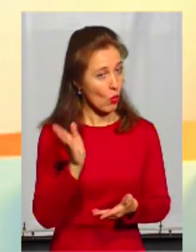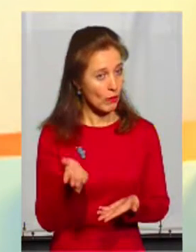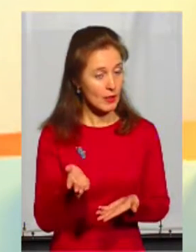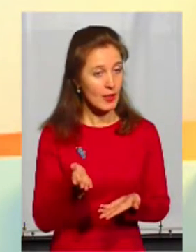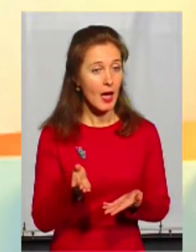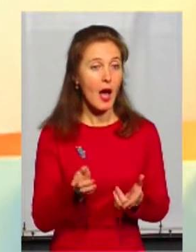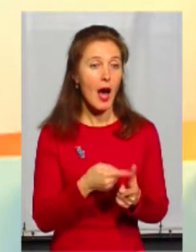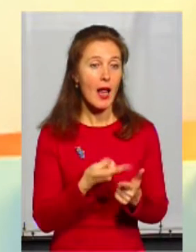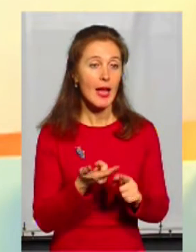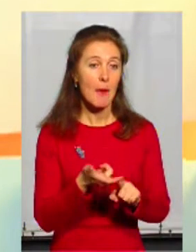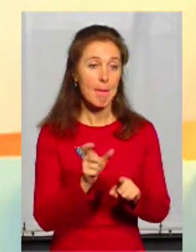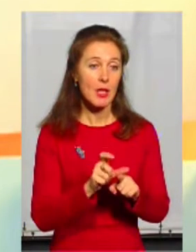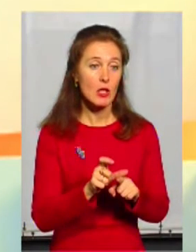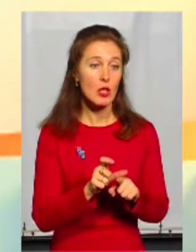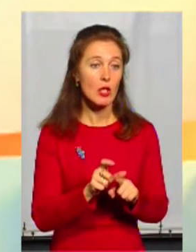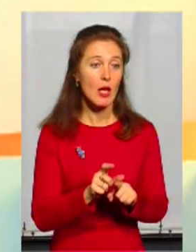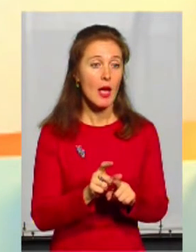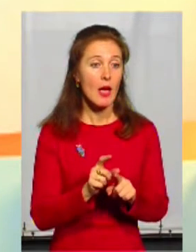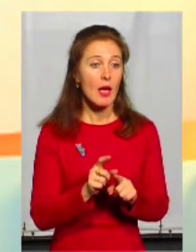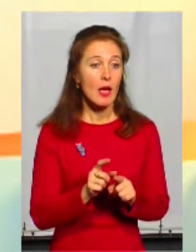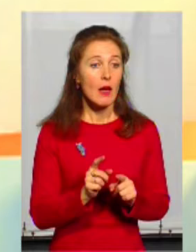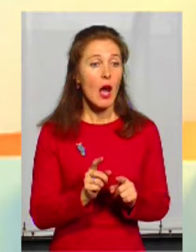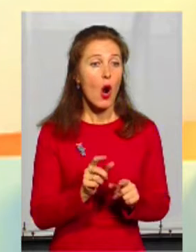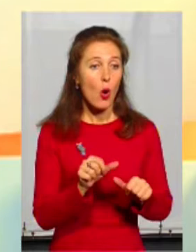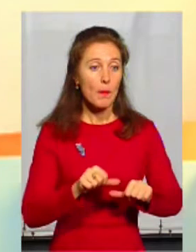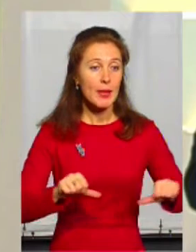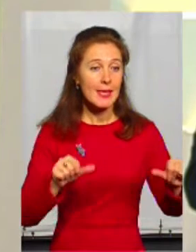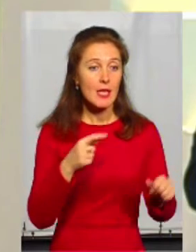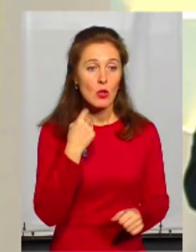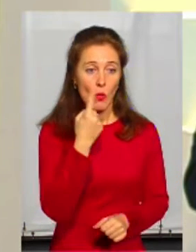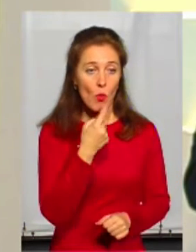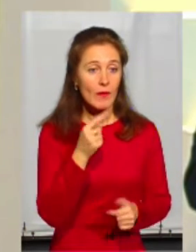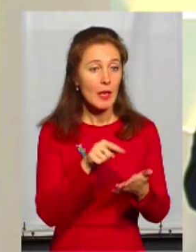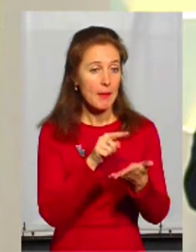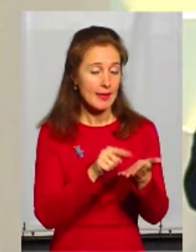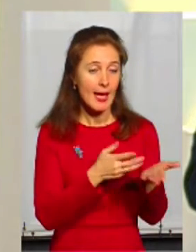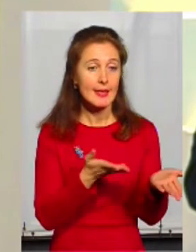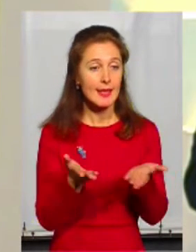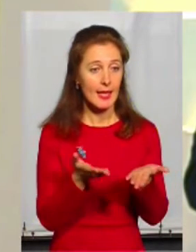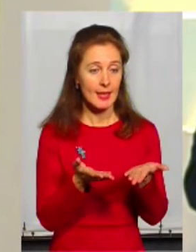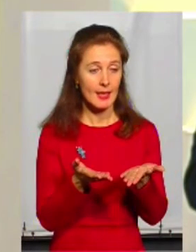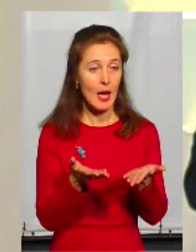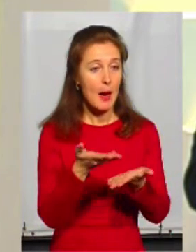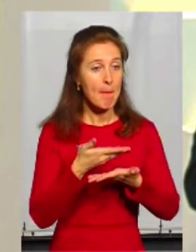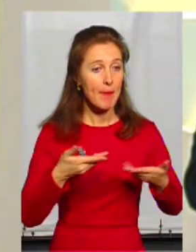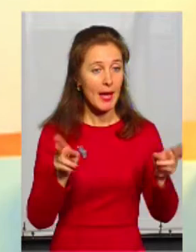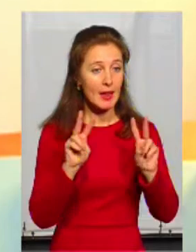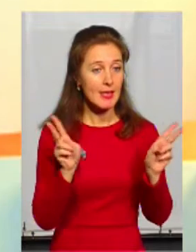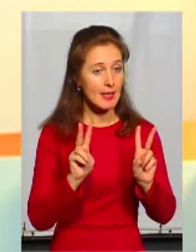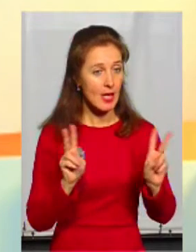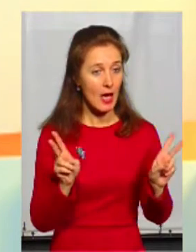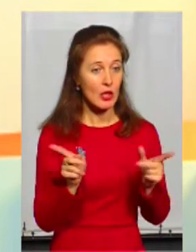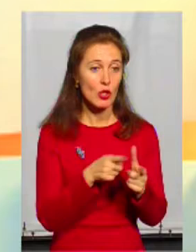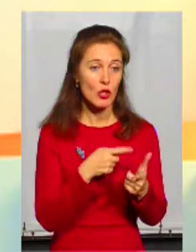більше певні комісії, скажімо, так, з мовних питань, які ми не знаємо, чи